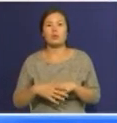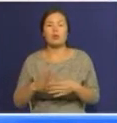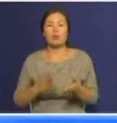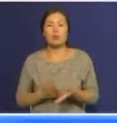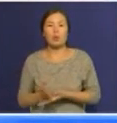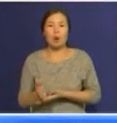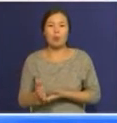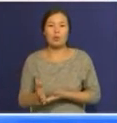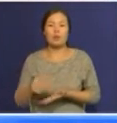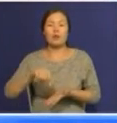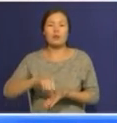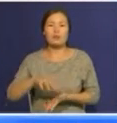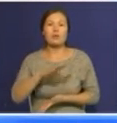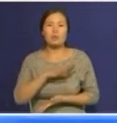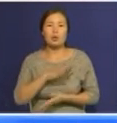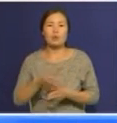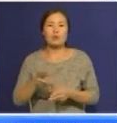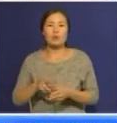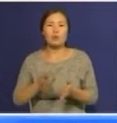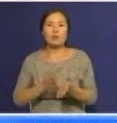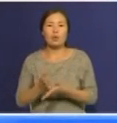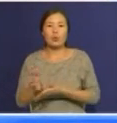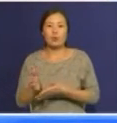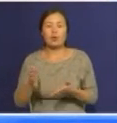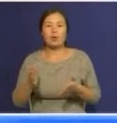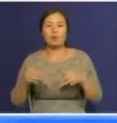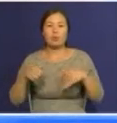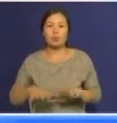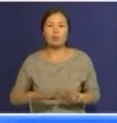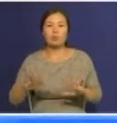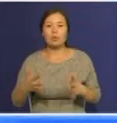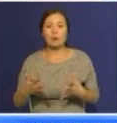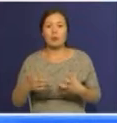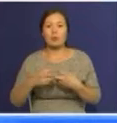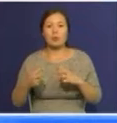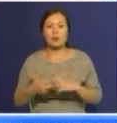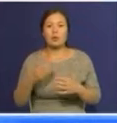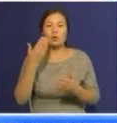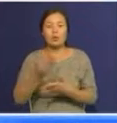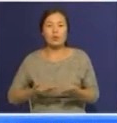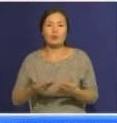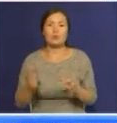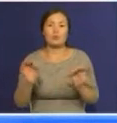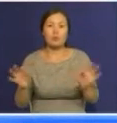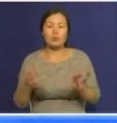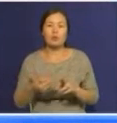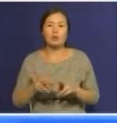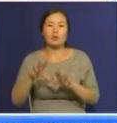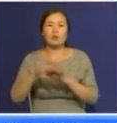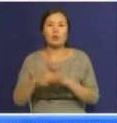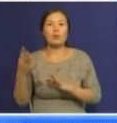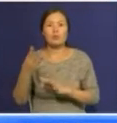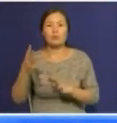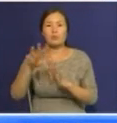жолдауына қатысты сол жолдаудағы туындайтын мән-жайларды түсіндіру, түсінік беру және оның ішінде төртінші